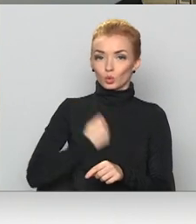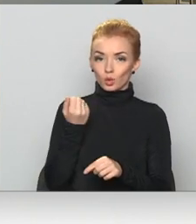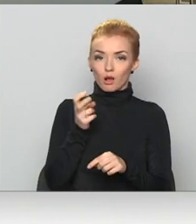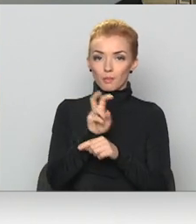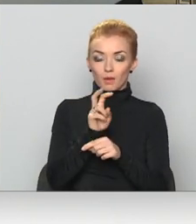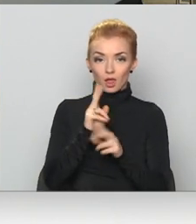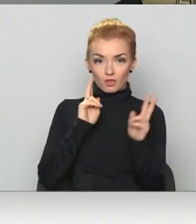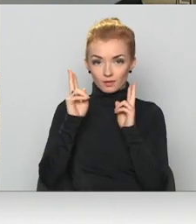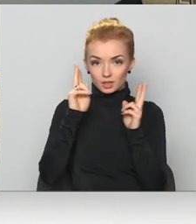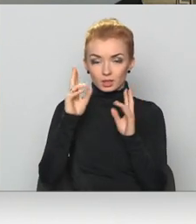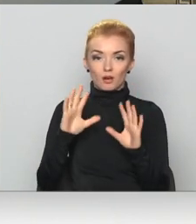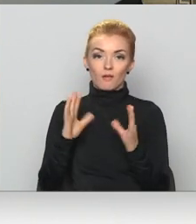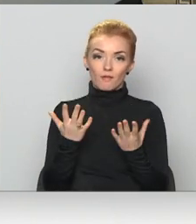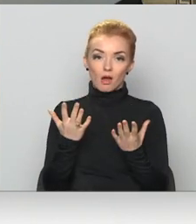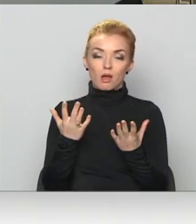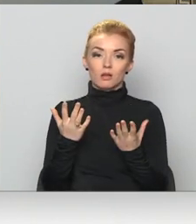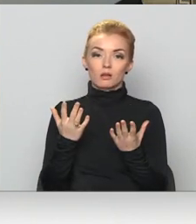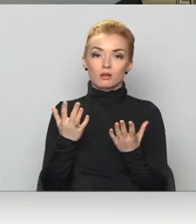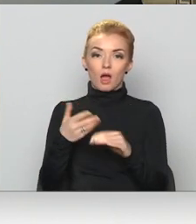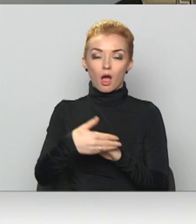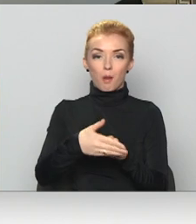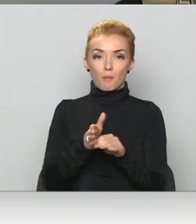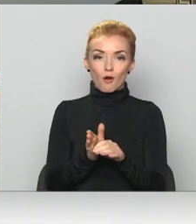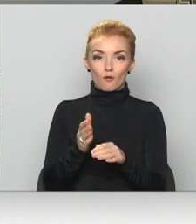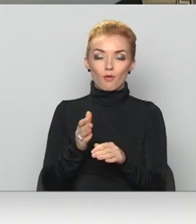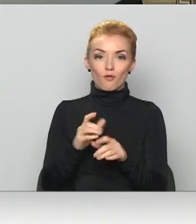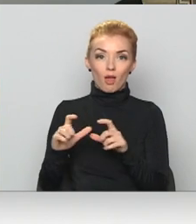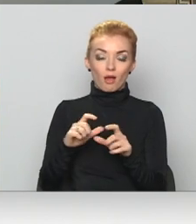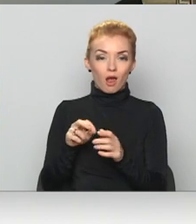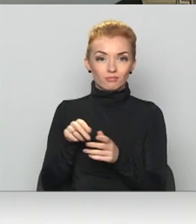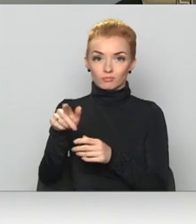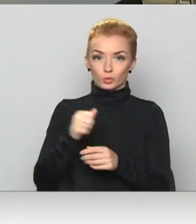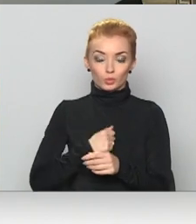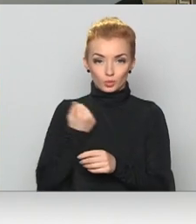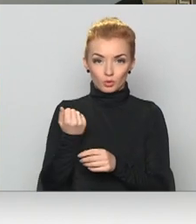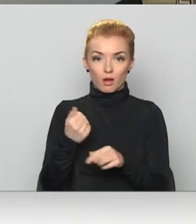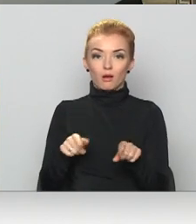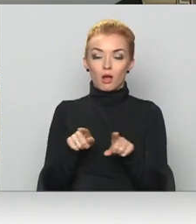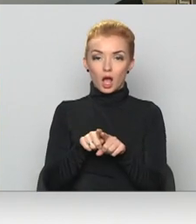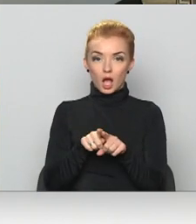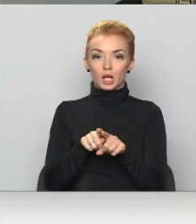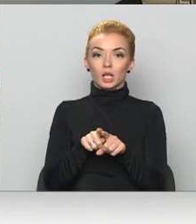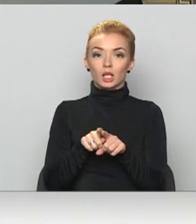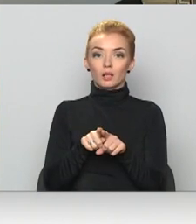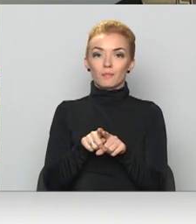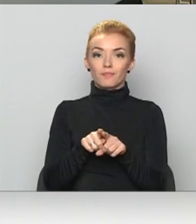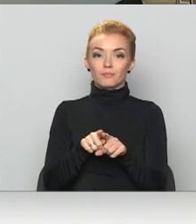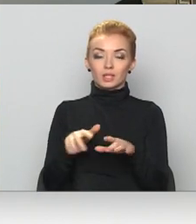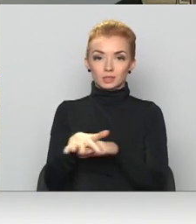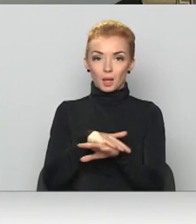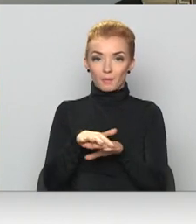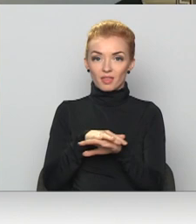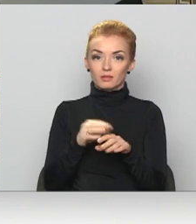friziera vai arī, piemēram, tajā pašā apavu veikalā nopirkt apavus. Un tas pats attiec īstenībā arī uz